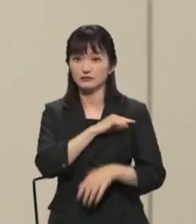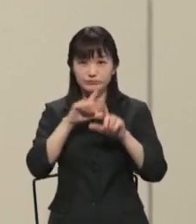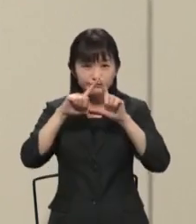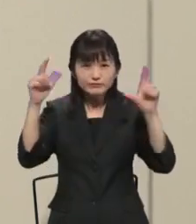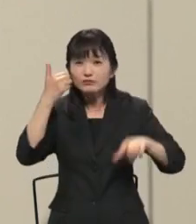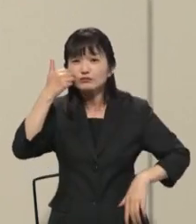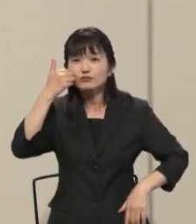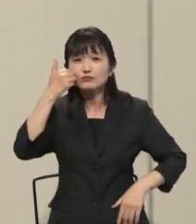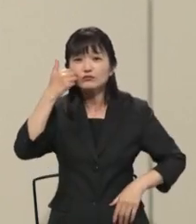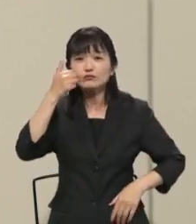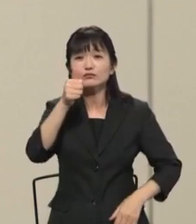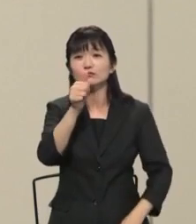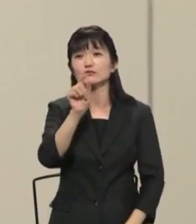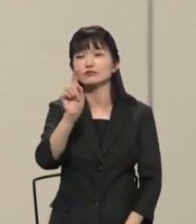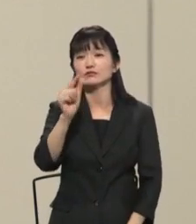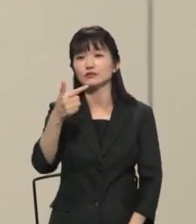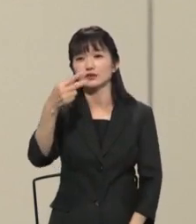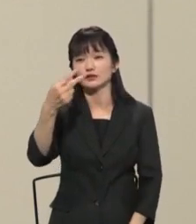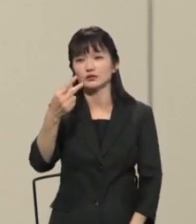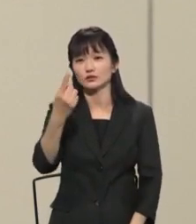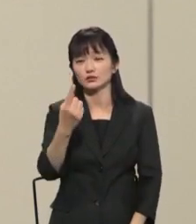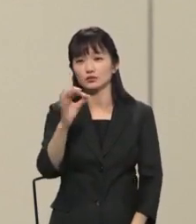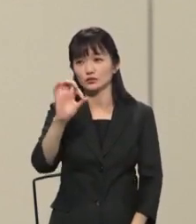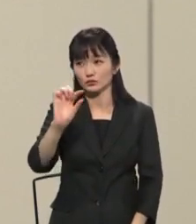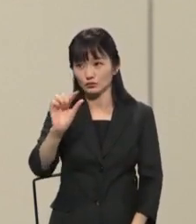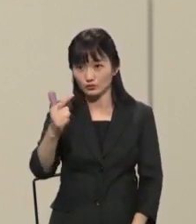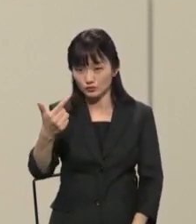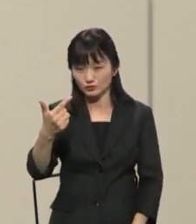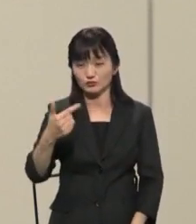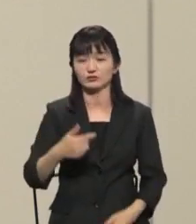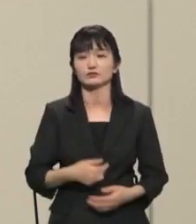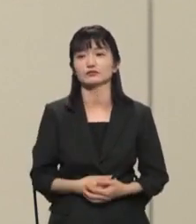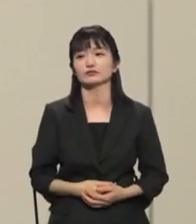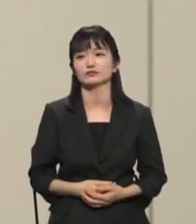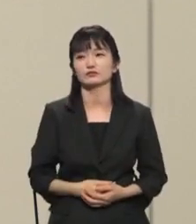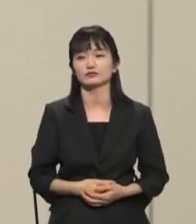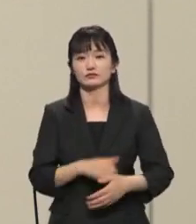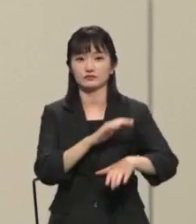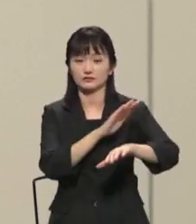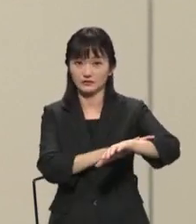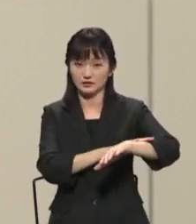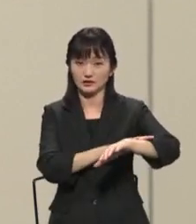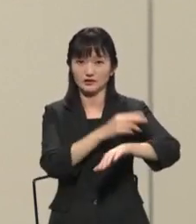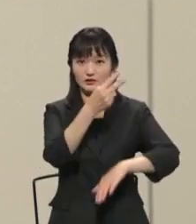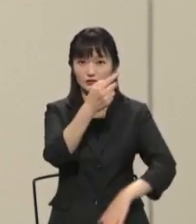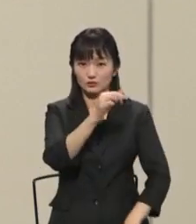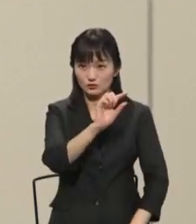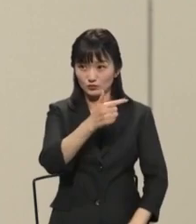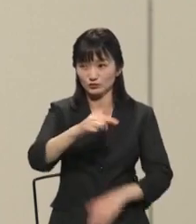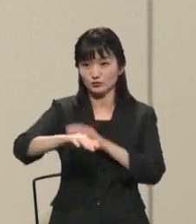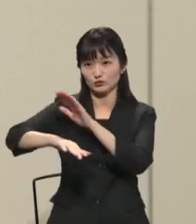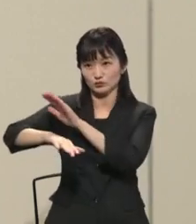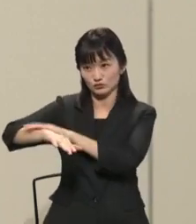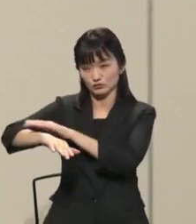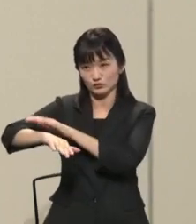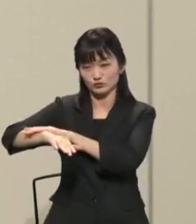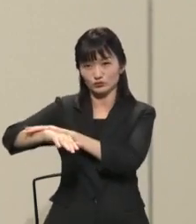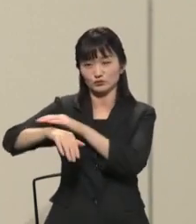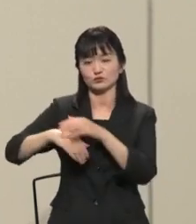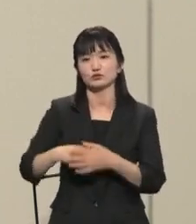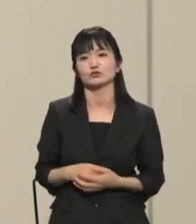한동훈 장관이잖아요 일각에서는 좌청룡 우백호에 좌동은 우상민이 있는데 예